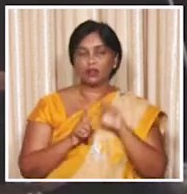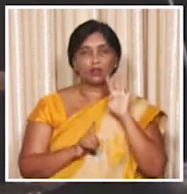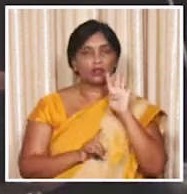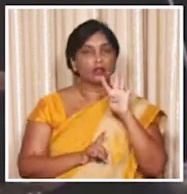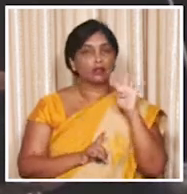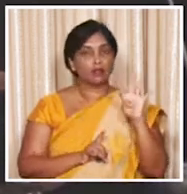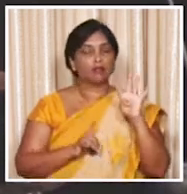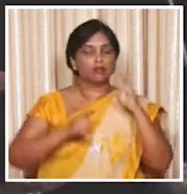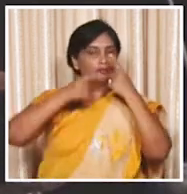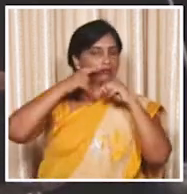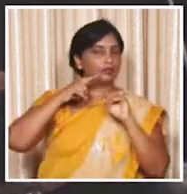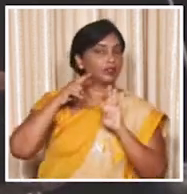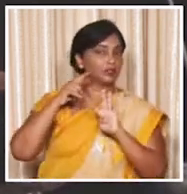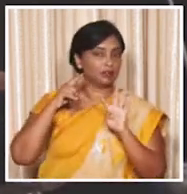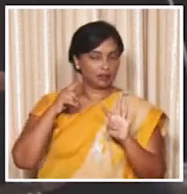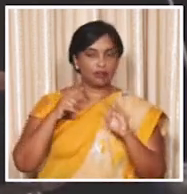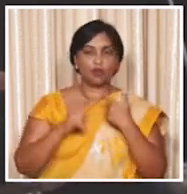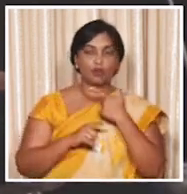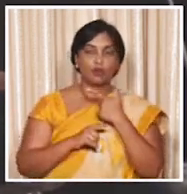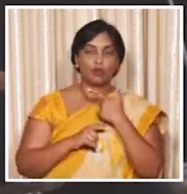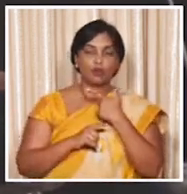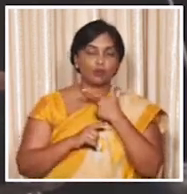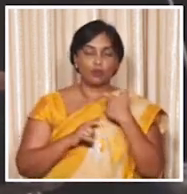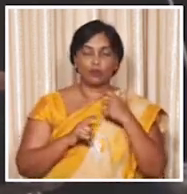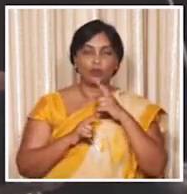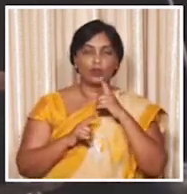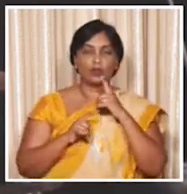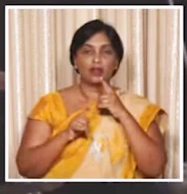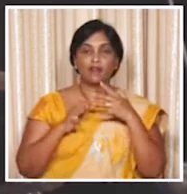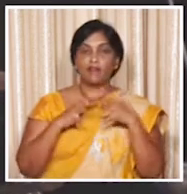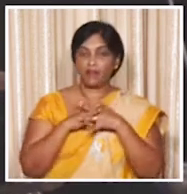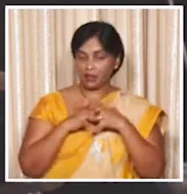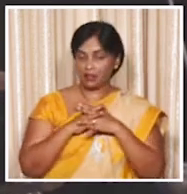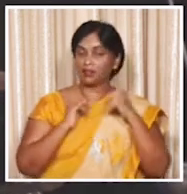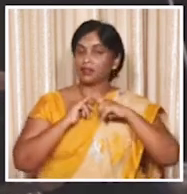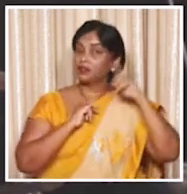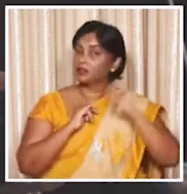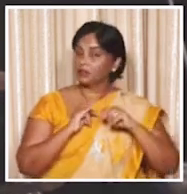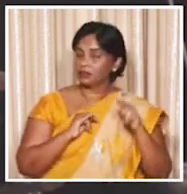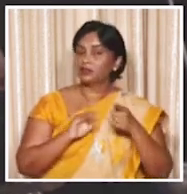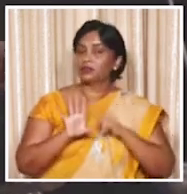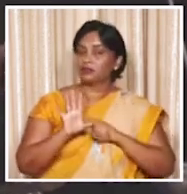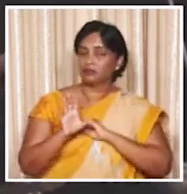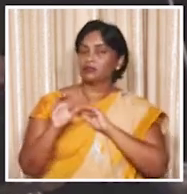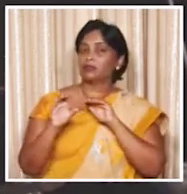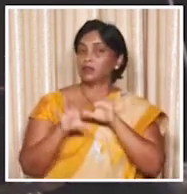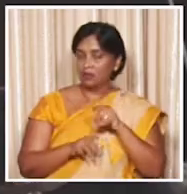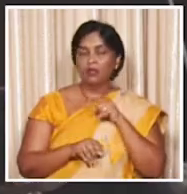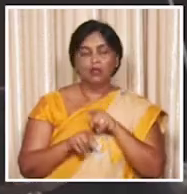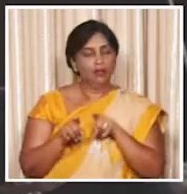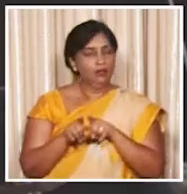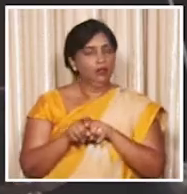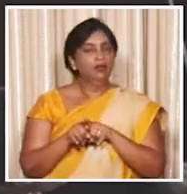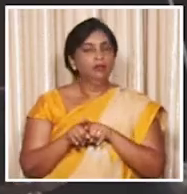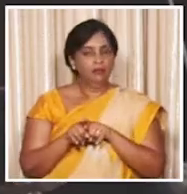பல்கலைக்கழகத்தில் டி டெக்னாலஜி அண்ட் வேல்யூ அடிஷன் கேட்கனறியை தொடர்வதற்காக தெரிவு செய்யப்பட்டு அதற்கான பதிவுகளையும் மேற்கொண்டிருந்தார்.